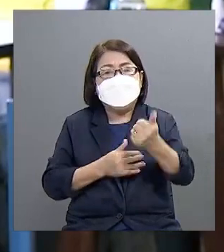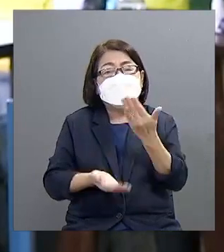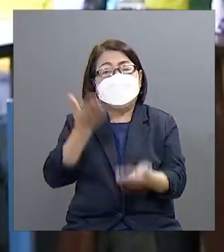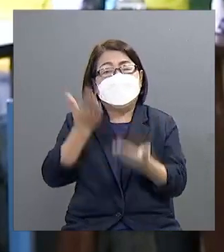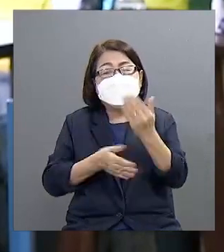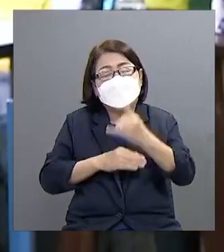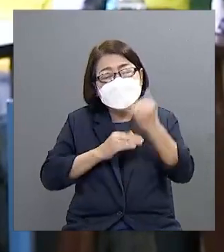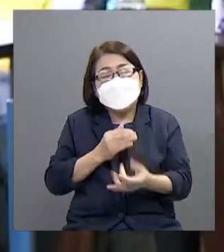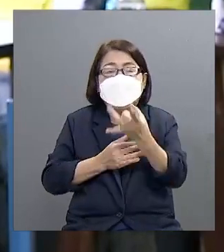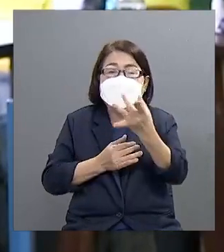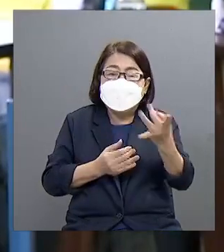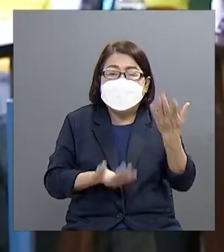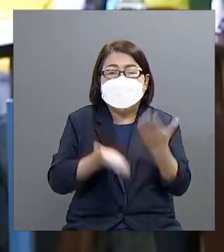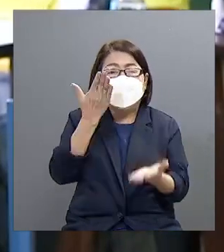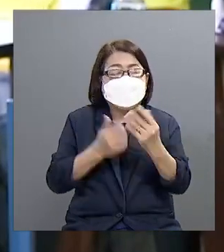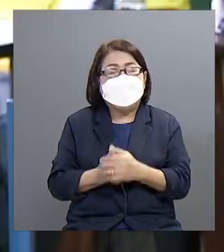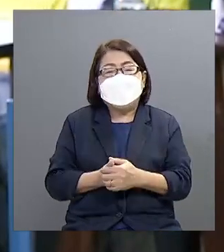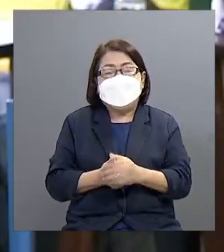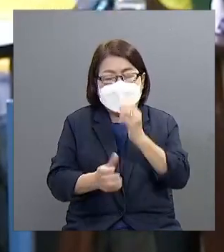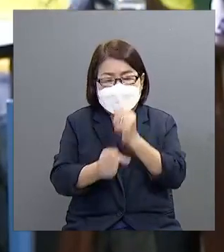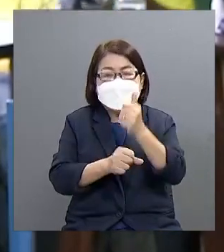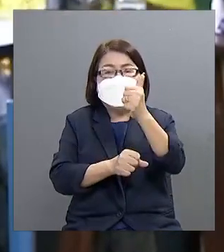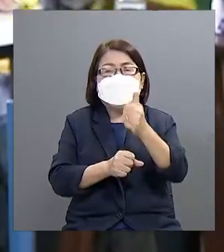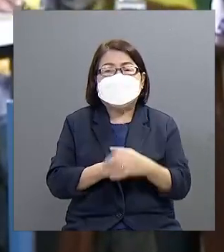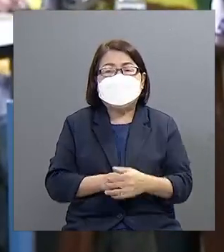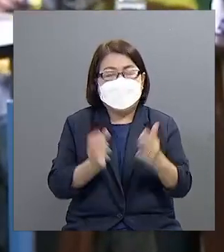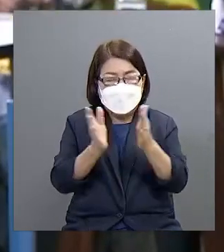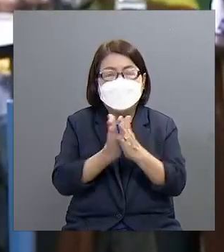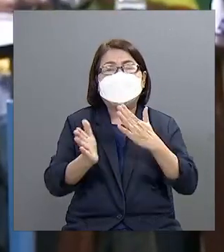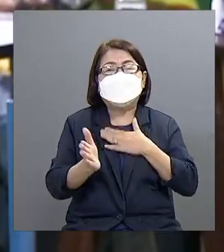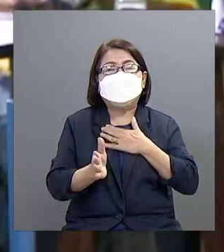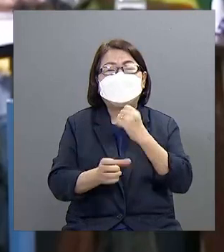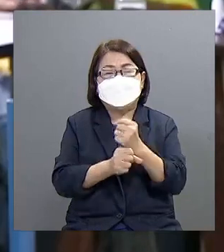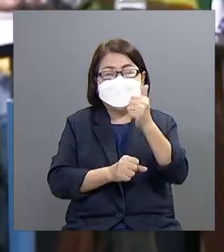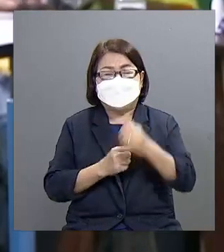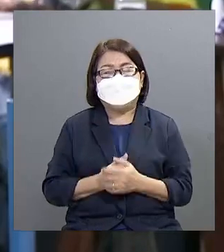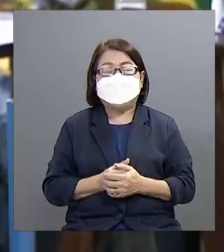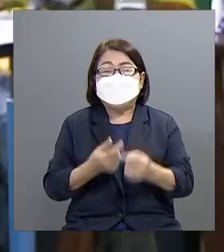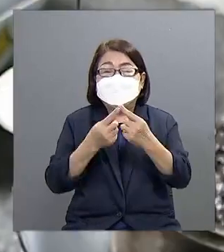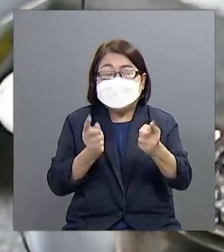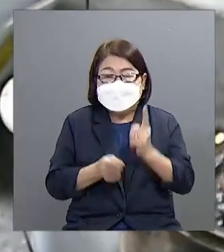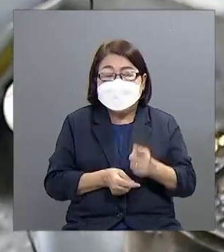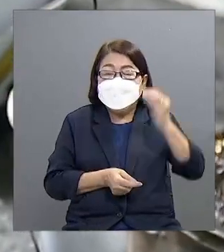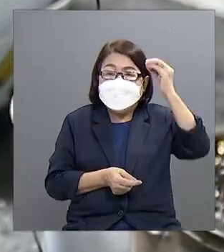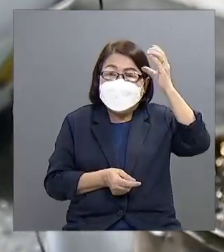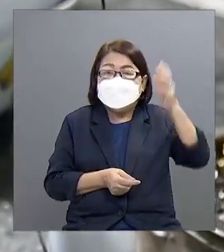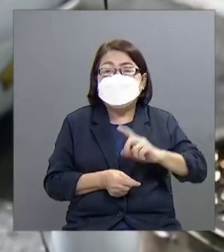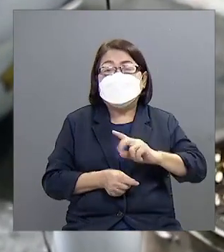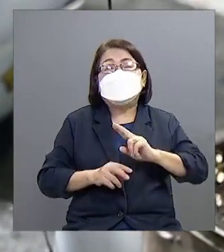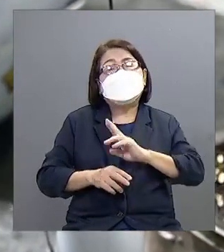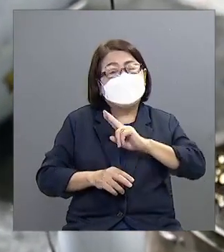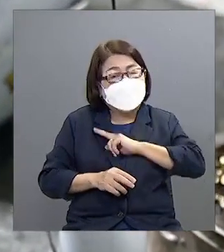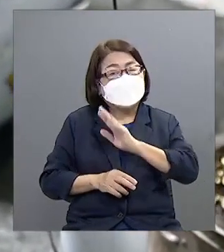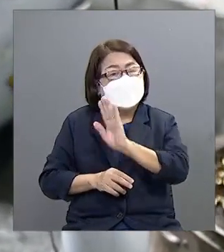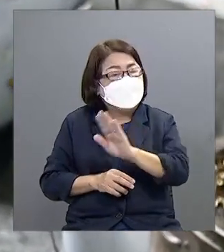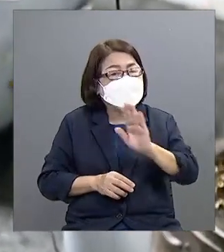จบแค่ไหนมาก็สามารถเข้ามาอยู่ที่นี่และร่วมงานกับที่นี่ได้แต่ความรู้ขึ้นอยู่กับตัวเขาแล้วครับว่าเขาจะต้องเรียนรู้